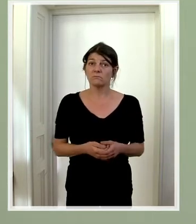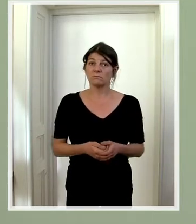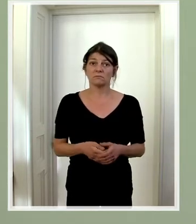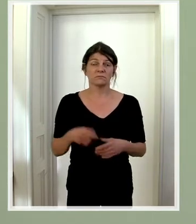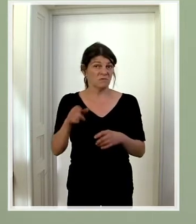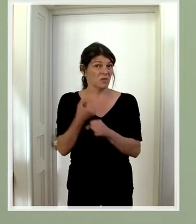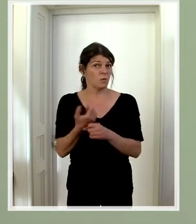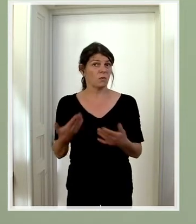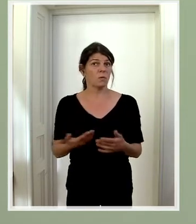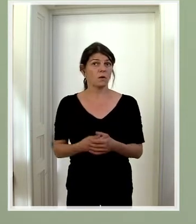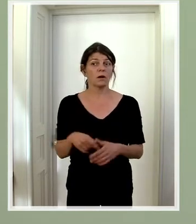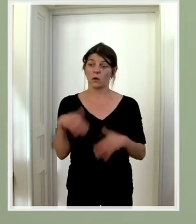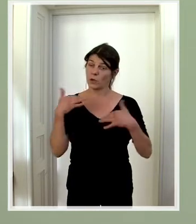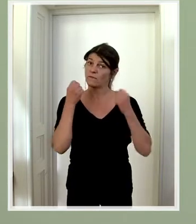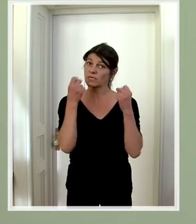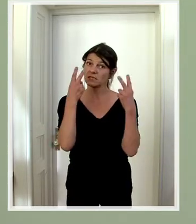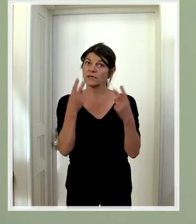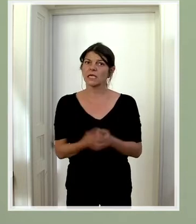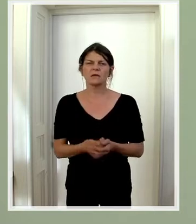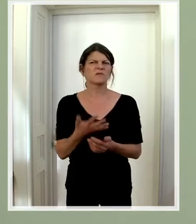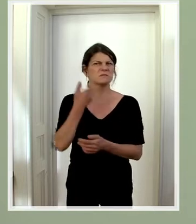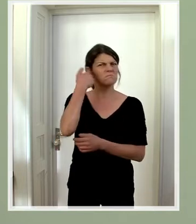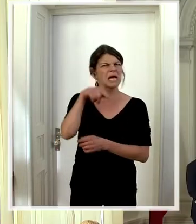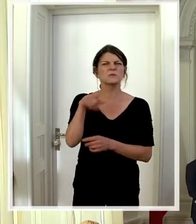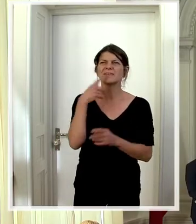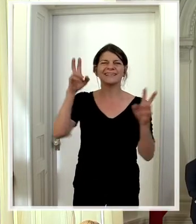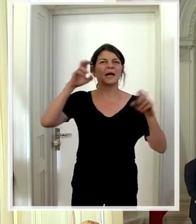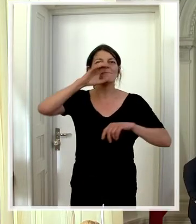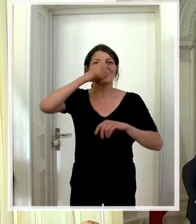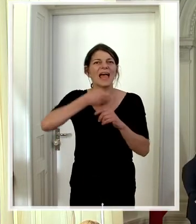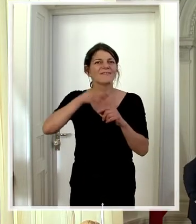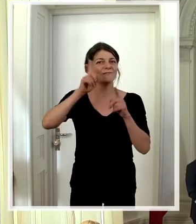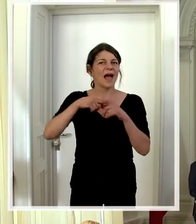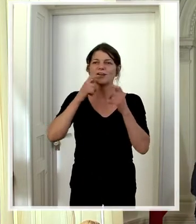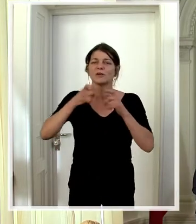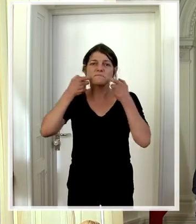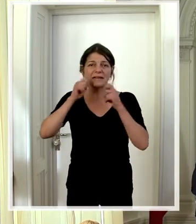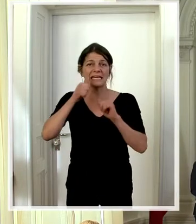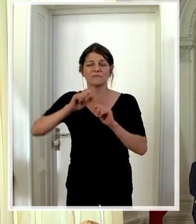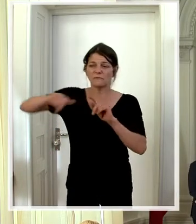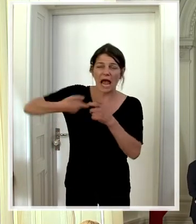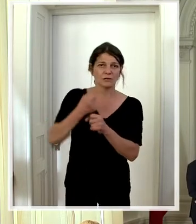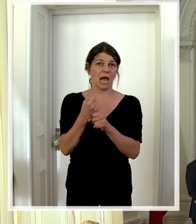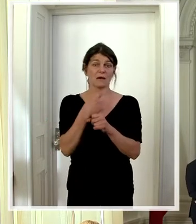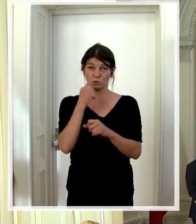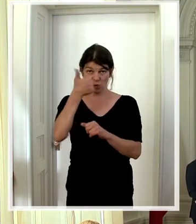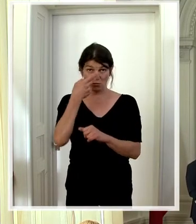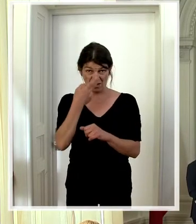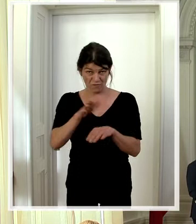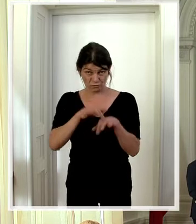doch ganz entscheidend. Aber was meinen Sie, wenn Sie sagen, das Pferd wird hinten aufgezäumt? Was meinen Sie da damit, man muss zuerst auf der Straße